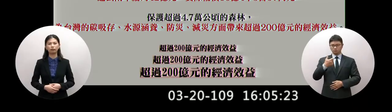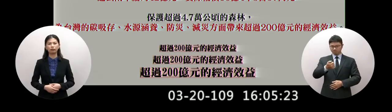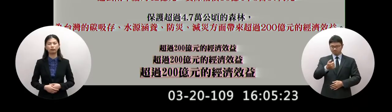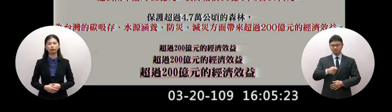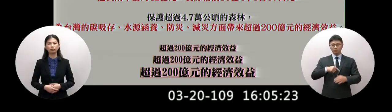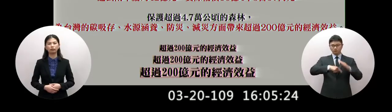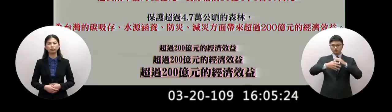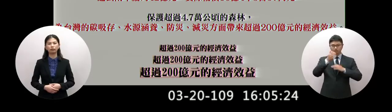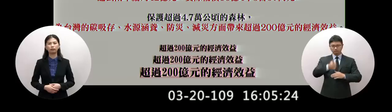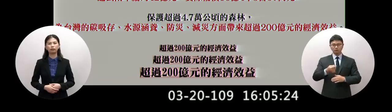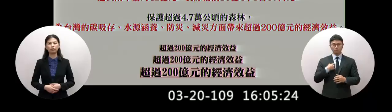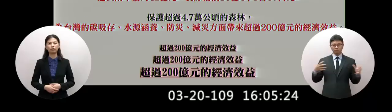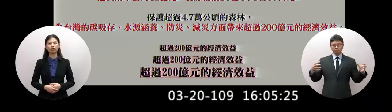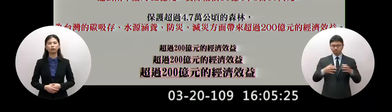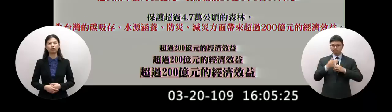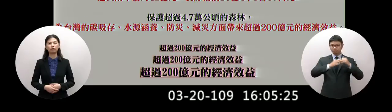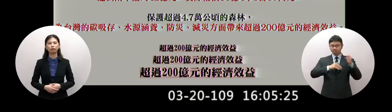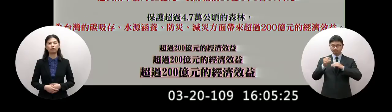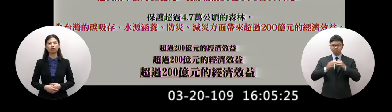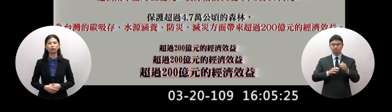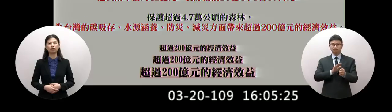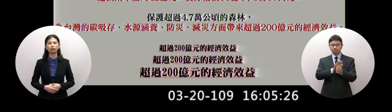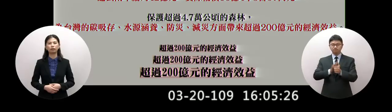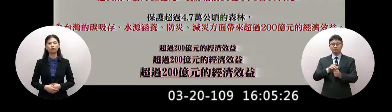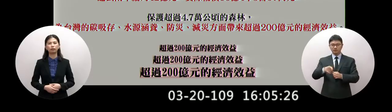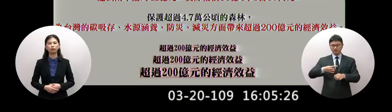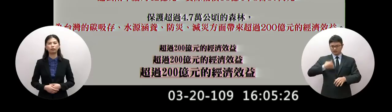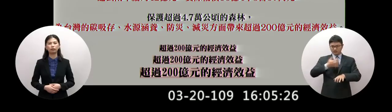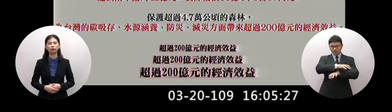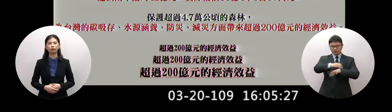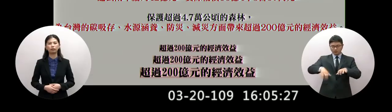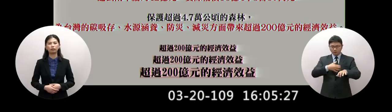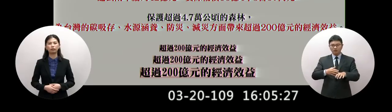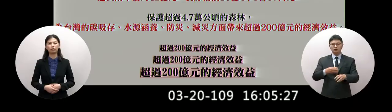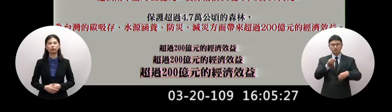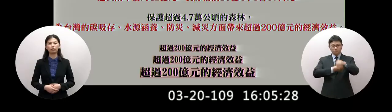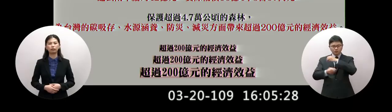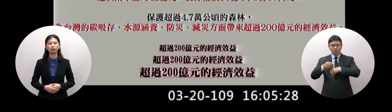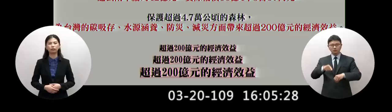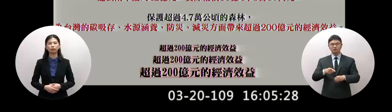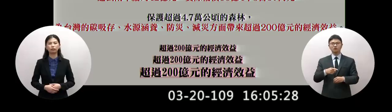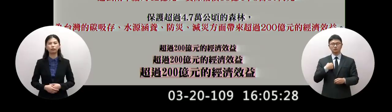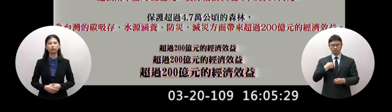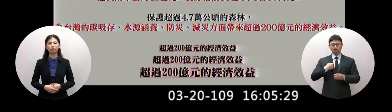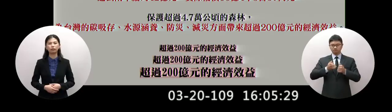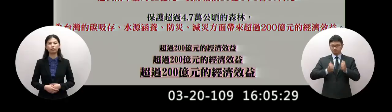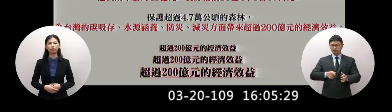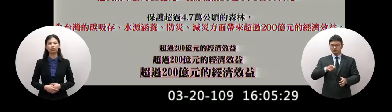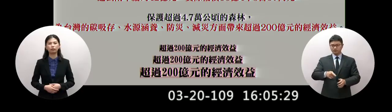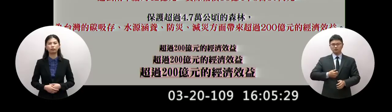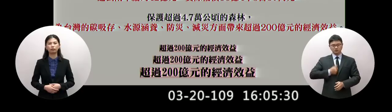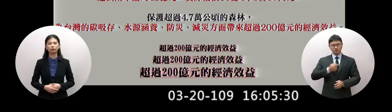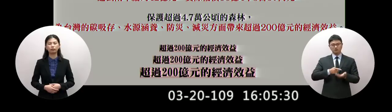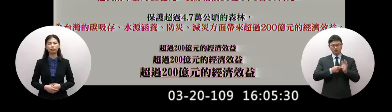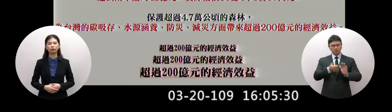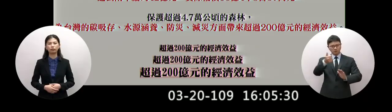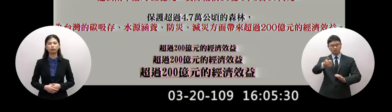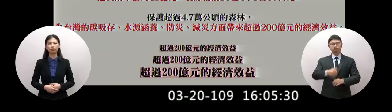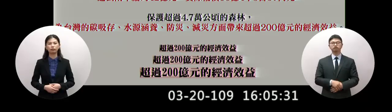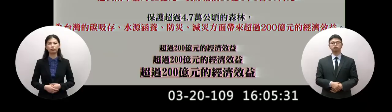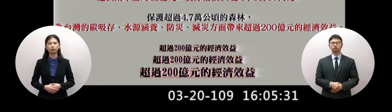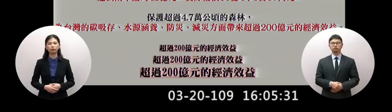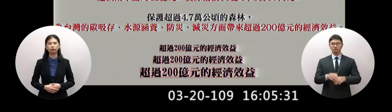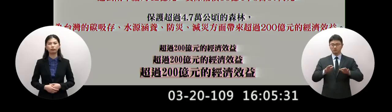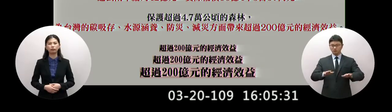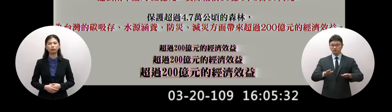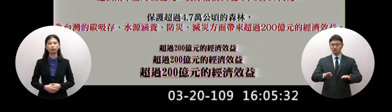院长，我们一起为自然环境经济的循环树立了非常好的典范。现在